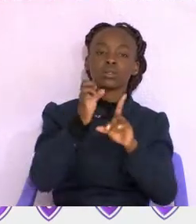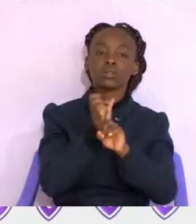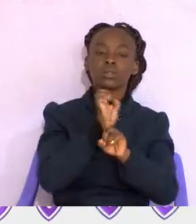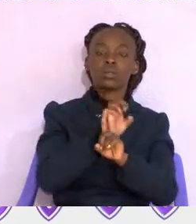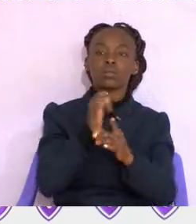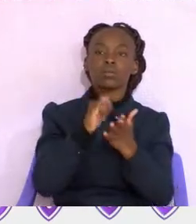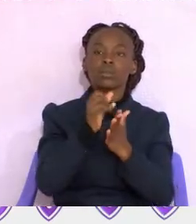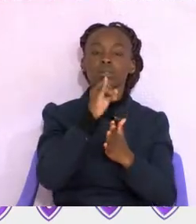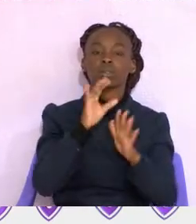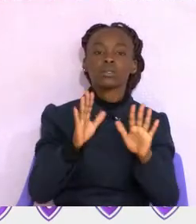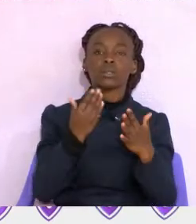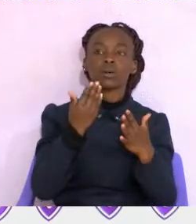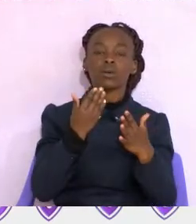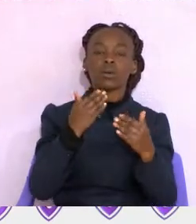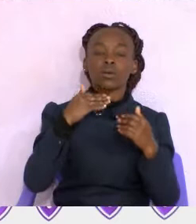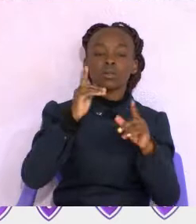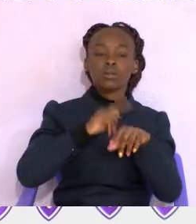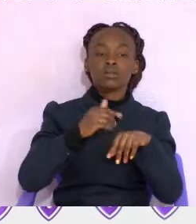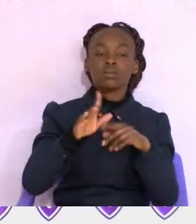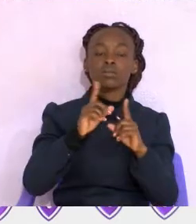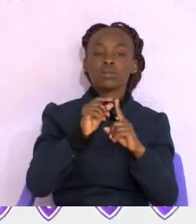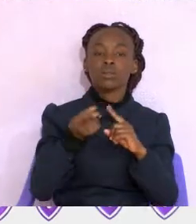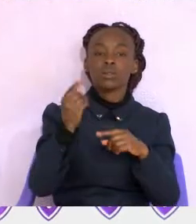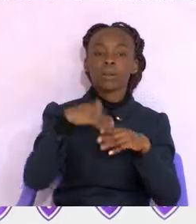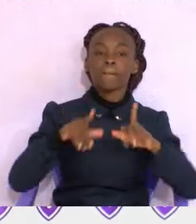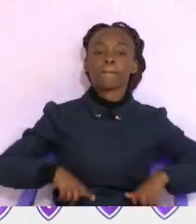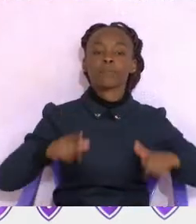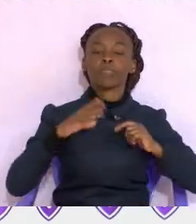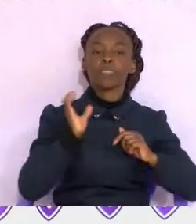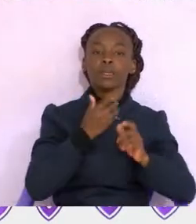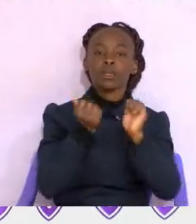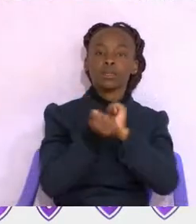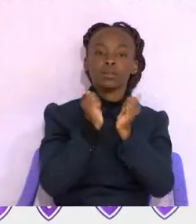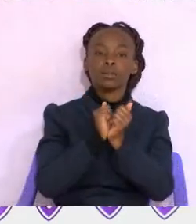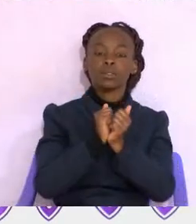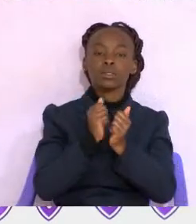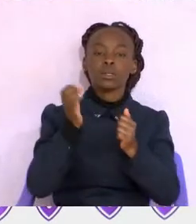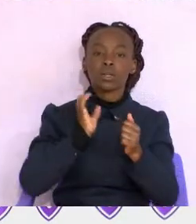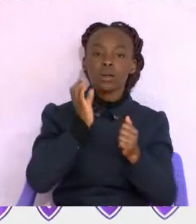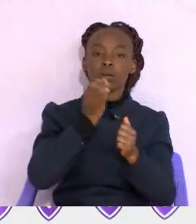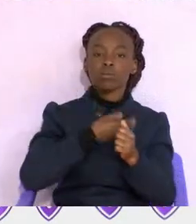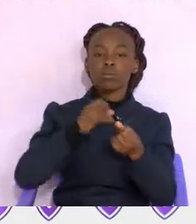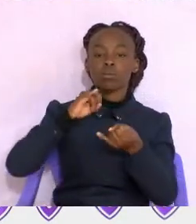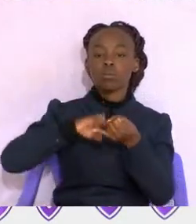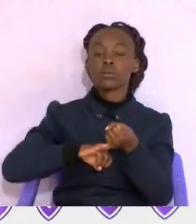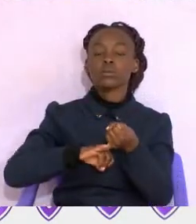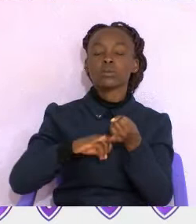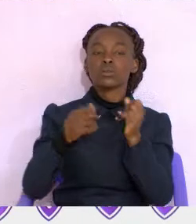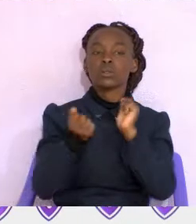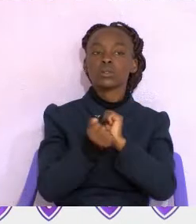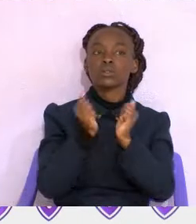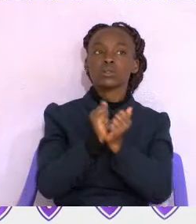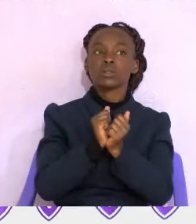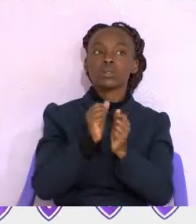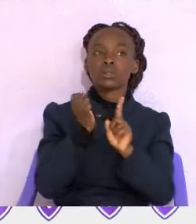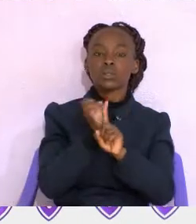Bwana neno lako linaposhuka kwa maisha yetu, inageuza mazingara ya ndoa zetu. Baba, inageuza mazingara